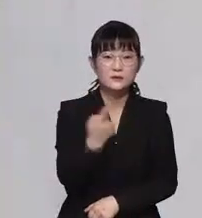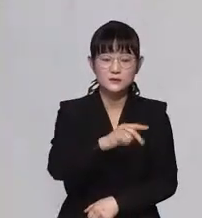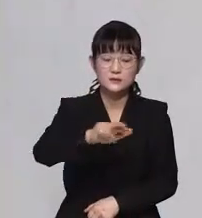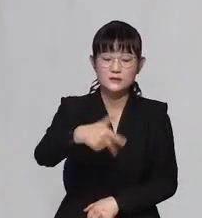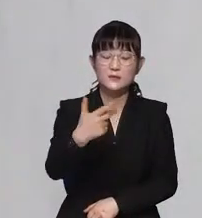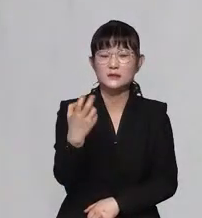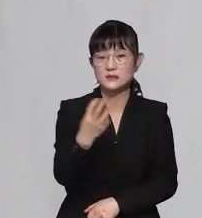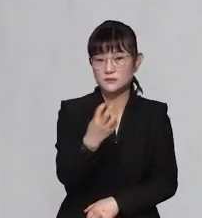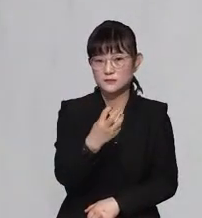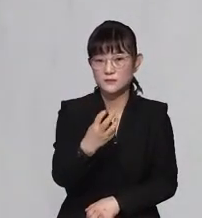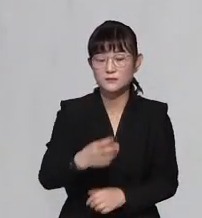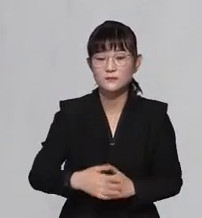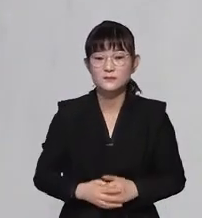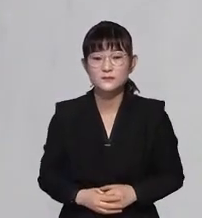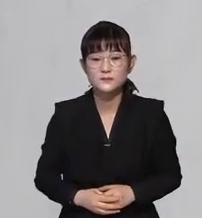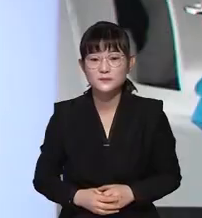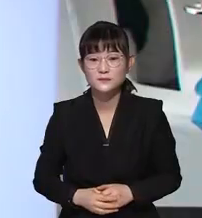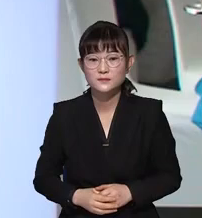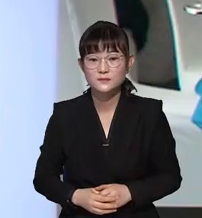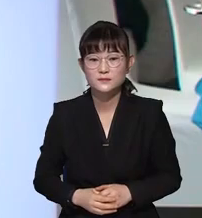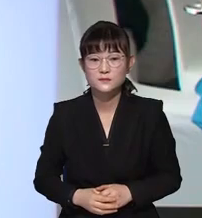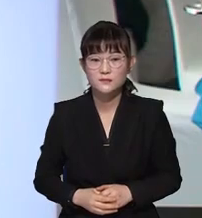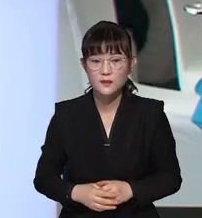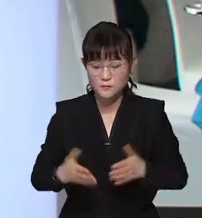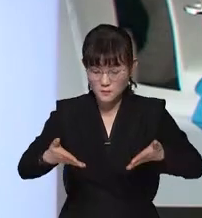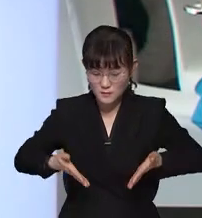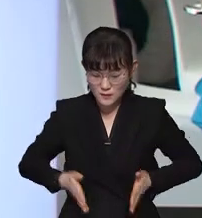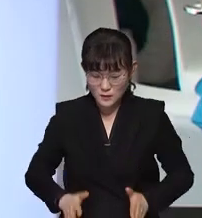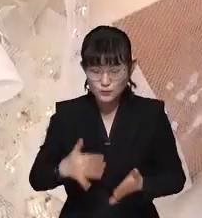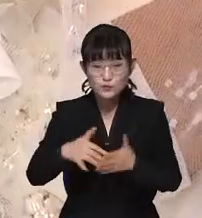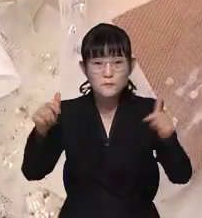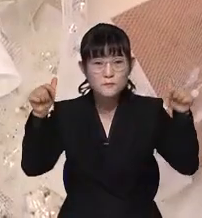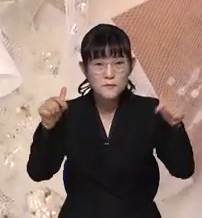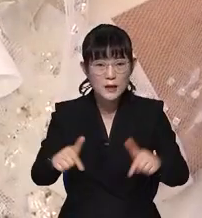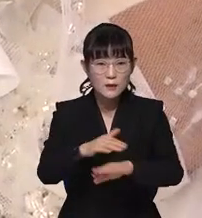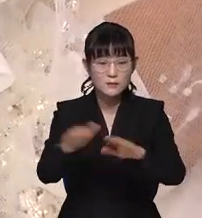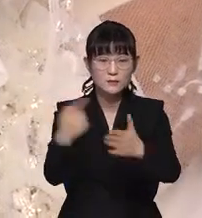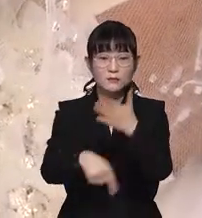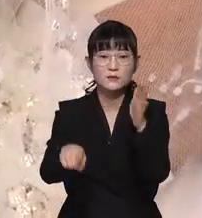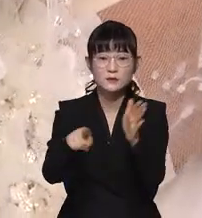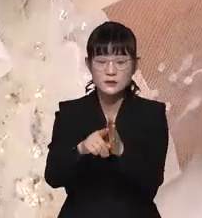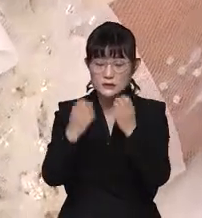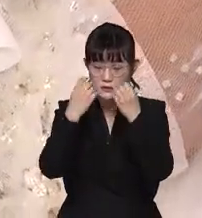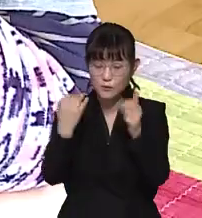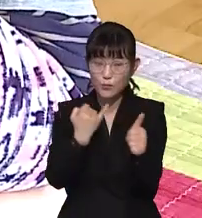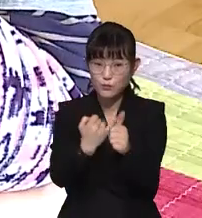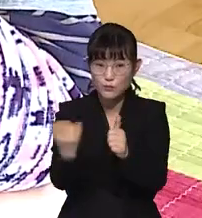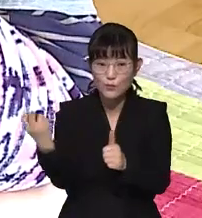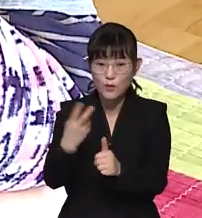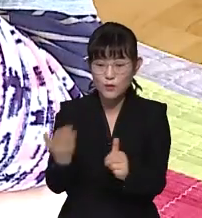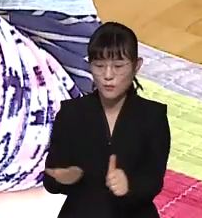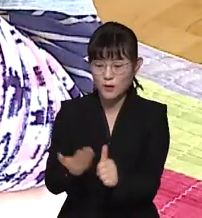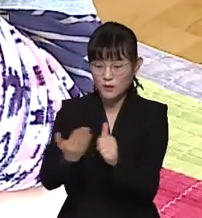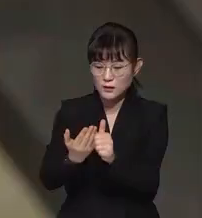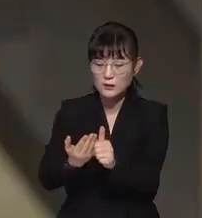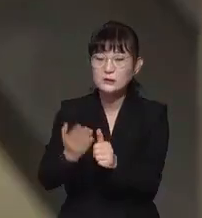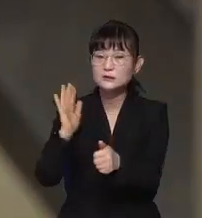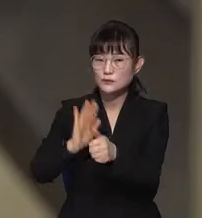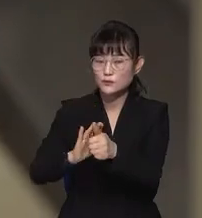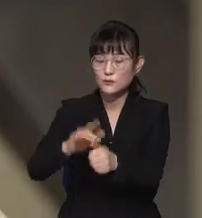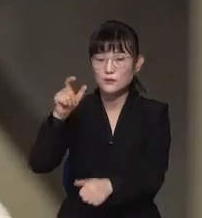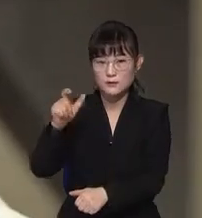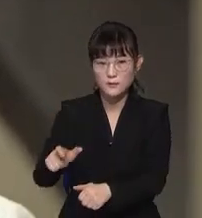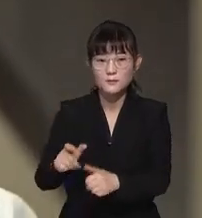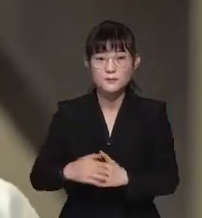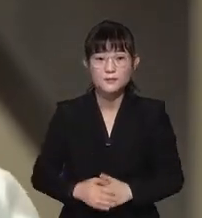11730으로 책정됐습니다 출생아수 감소에 대응하기 위해 신혼부부와 보육 관련 지원도 강화됩니다